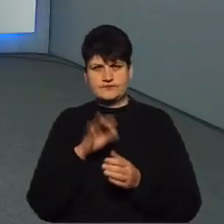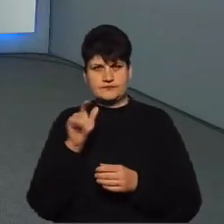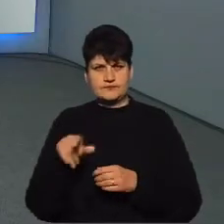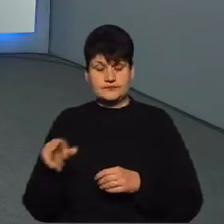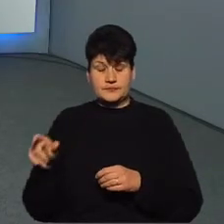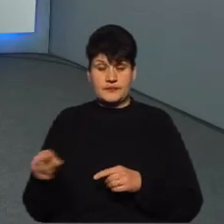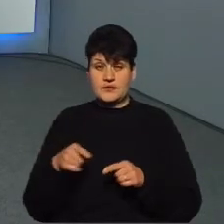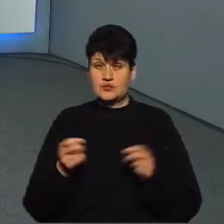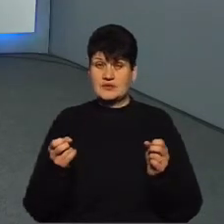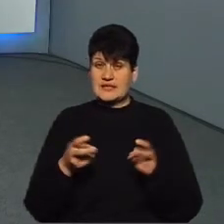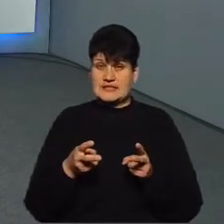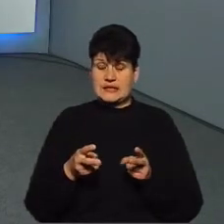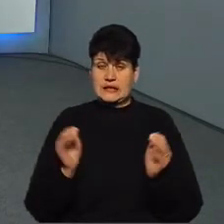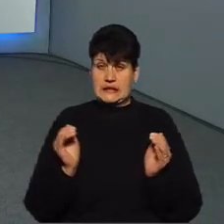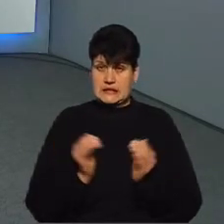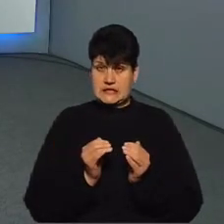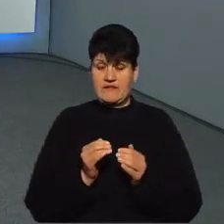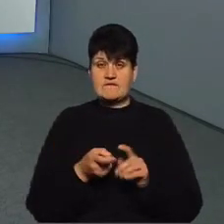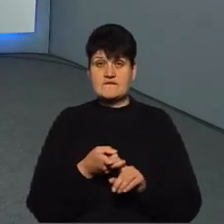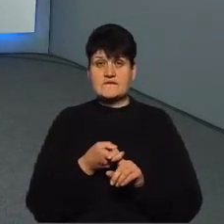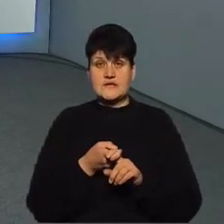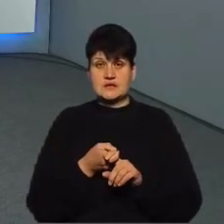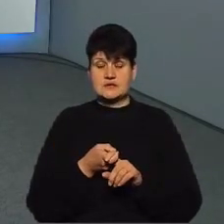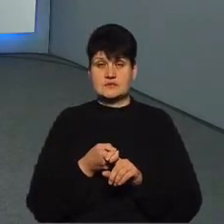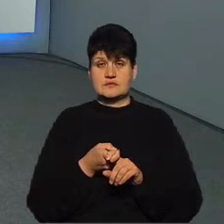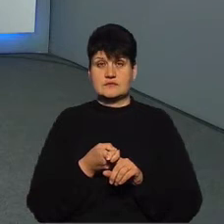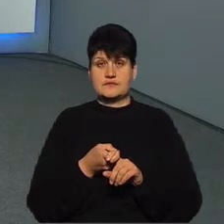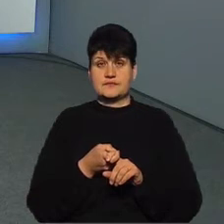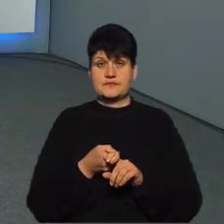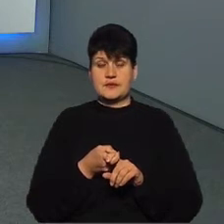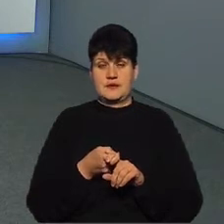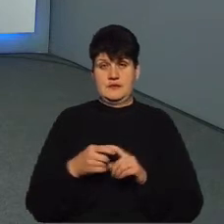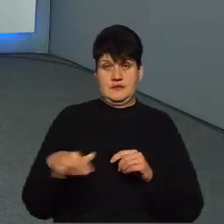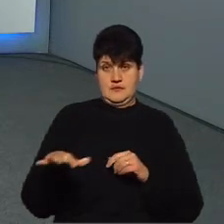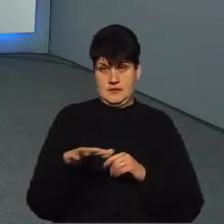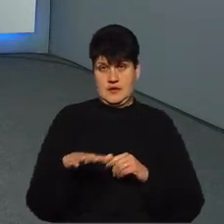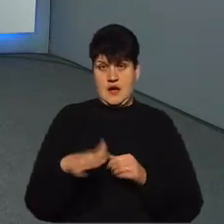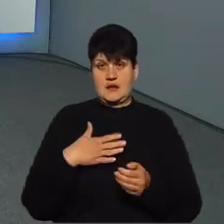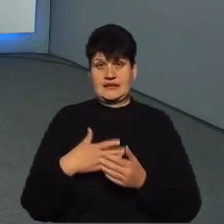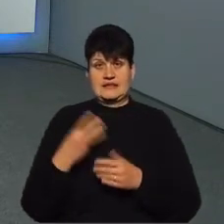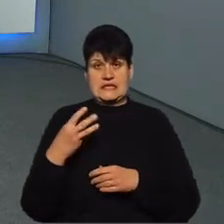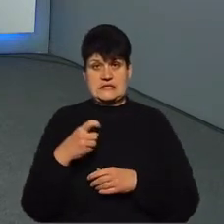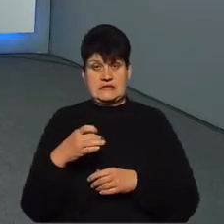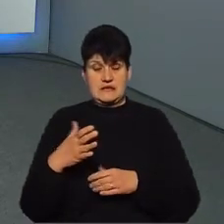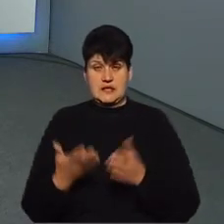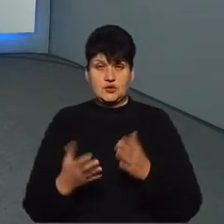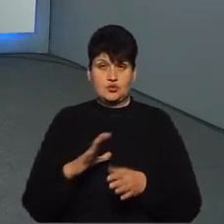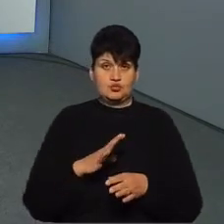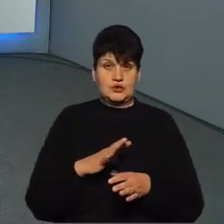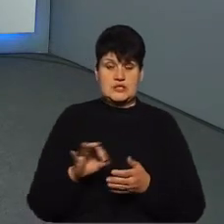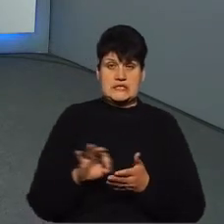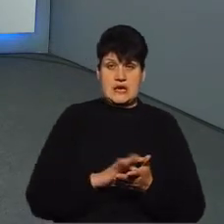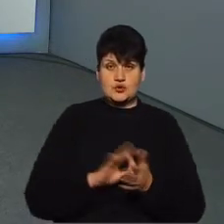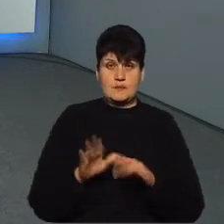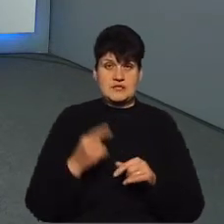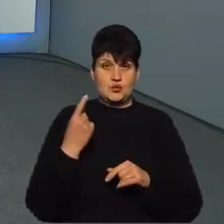низький, оскільки вірус у зовнішньому середовищі активний 30 хвилин. І якщо були, одразу там, наприклад, після одного